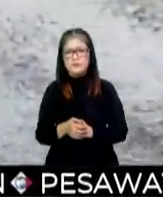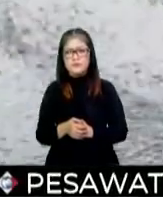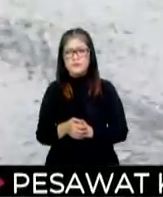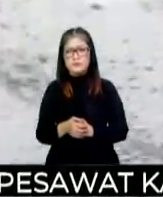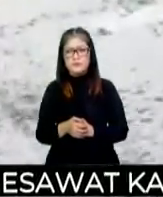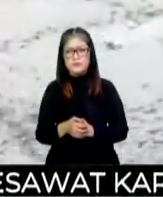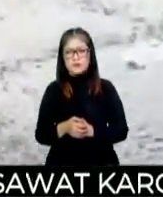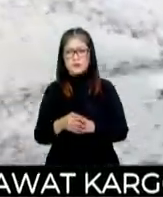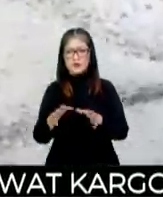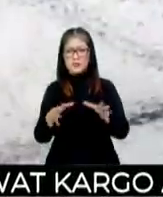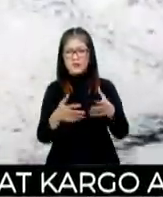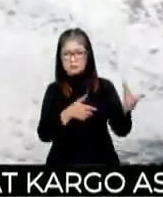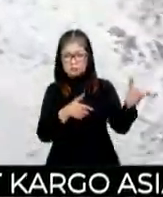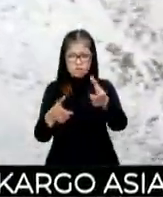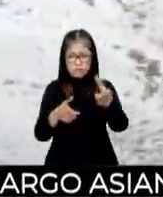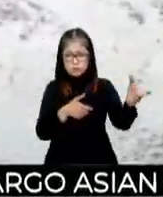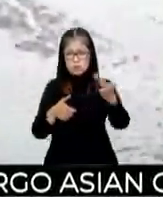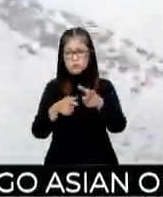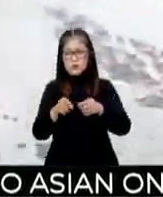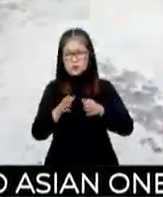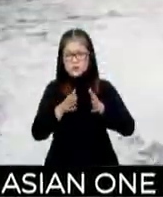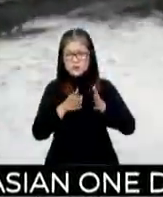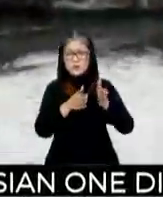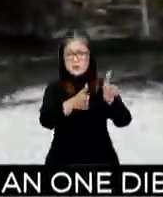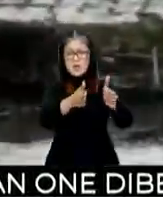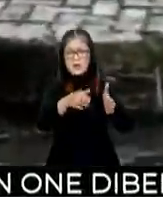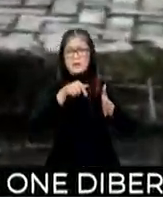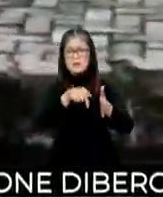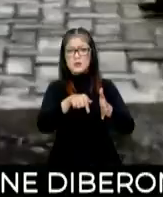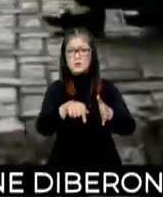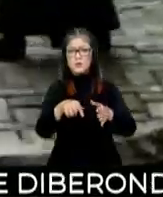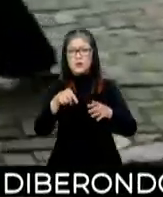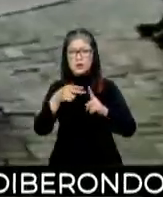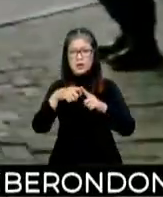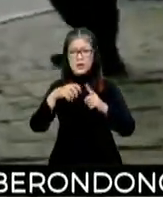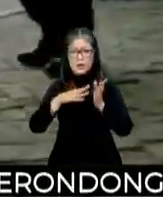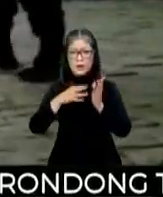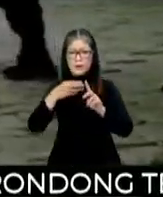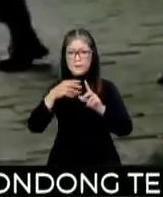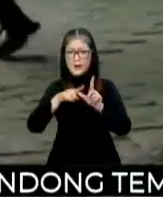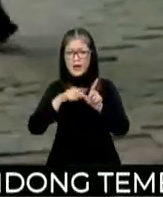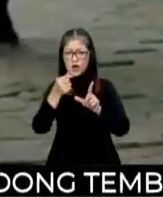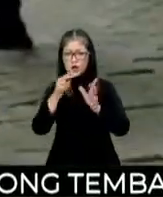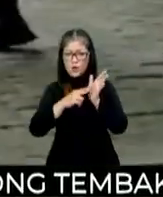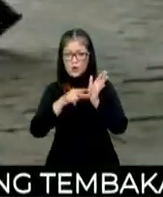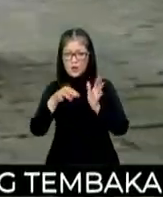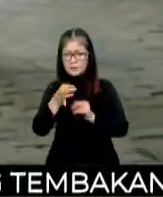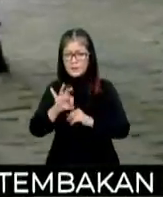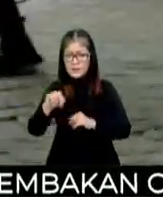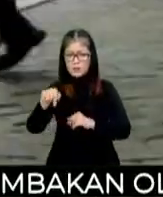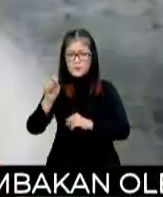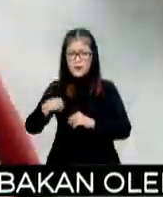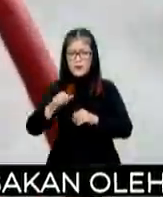Petugas pemadam kebakaran menyemprot aspal Jalan Fatmawati Raya, Kebayoran Baru, Jakarta Selatan dengan menggunakan cairan sabun untuk